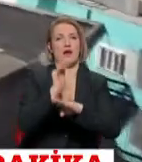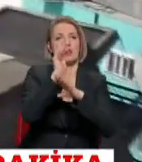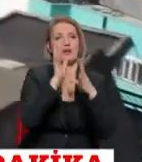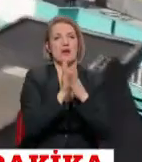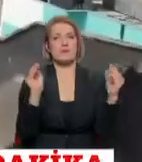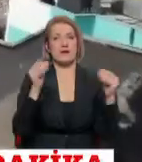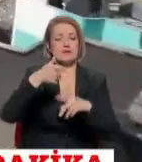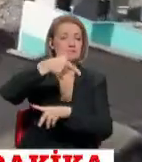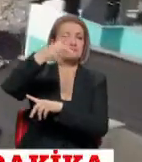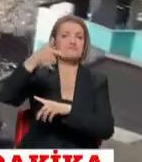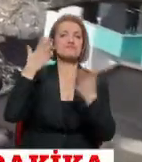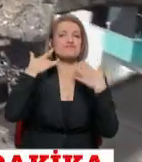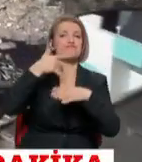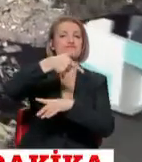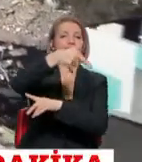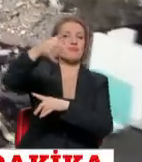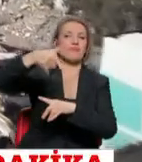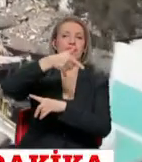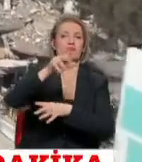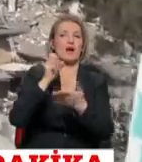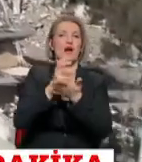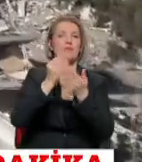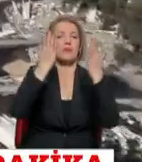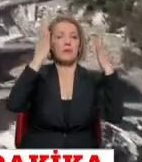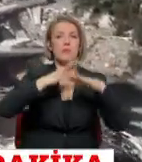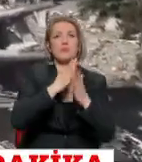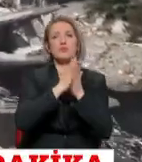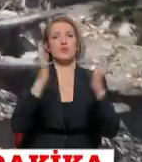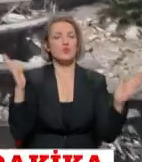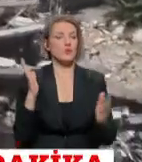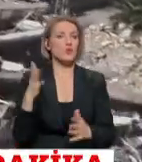kaybetti. Havadan da görüntülenen Adıyaman'da yıkım büyük. Acının tarifi yok.